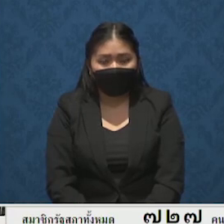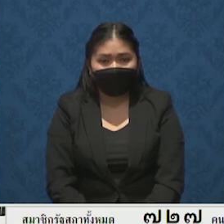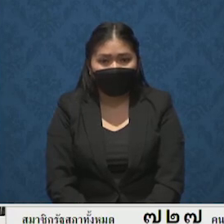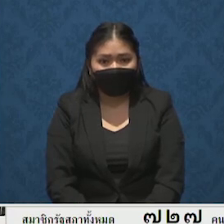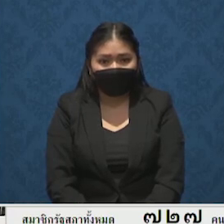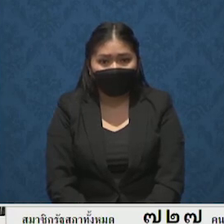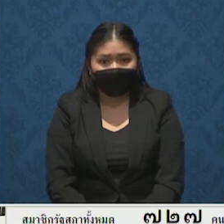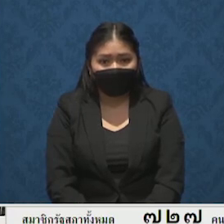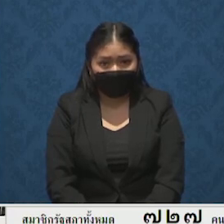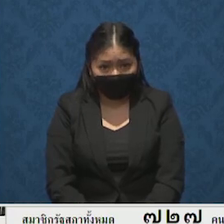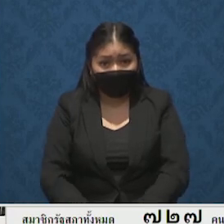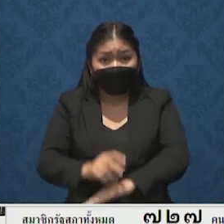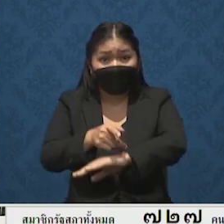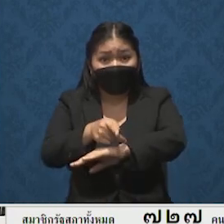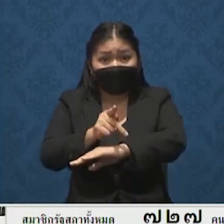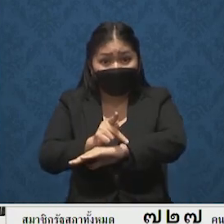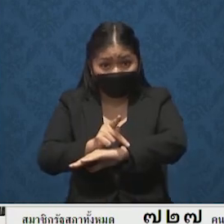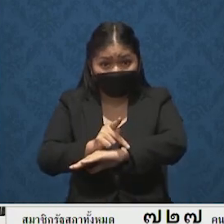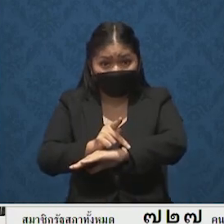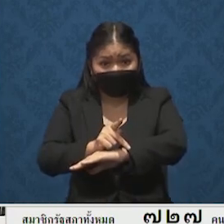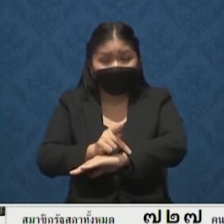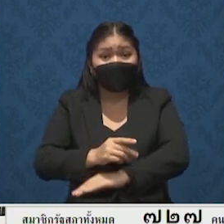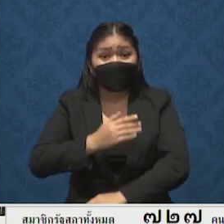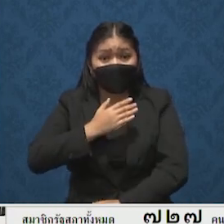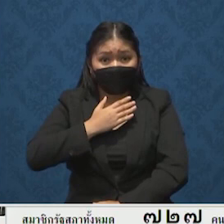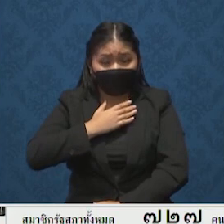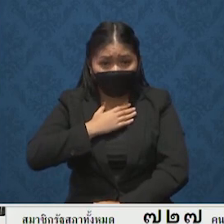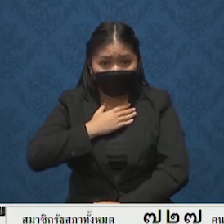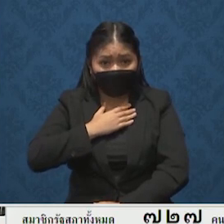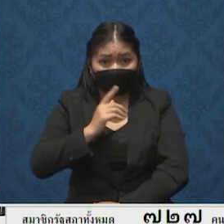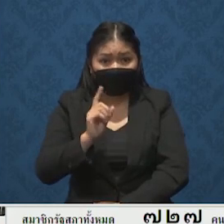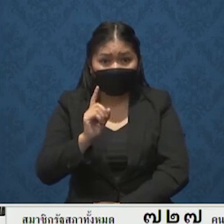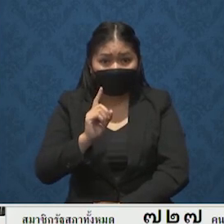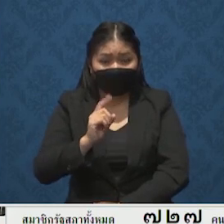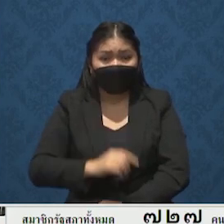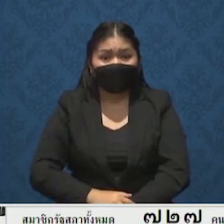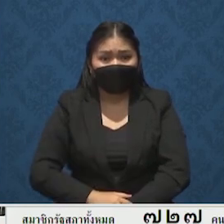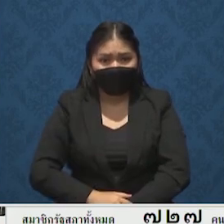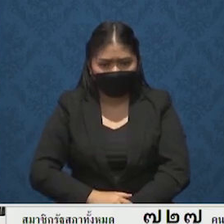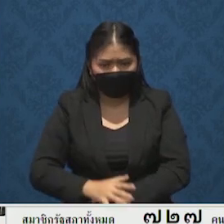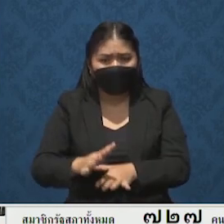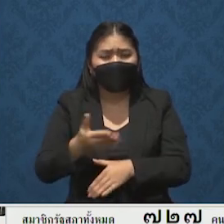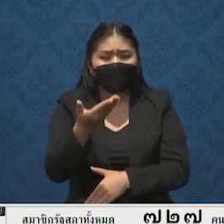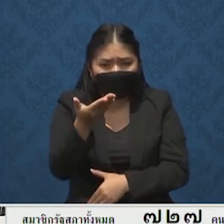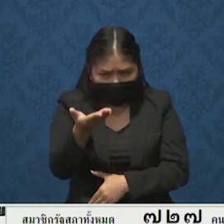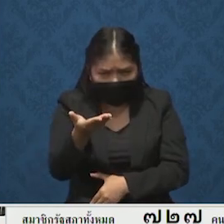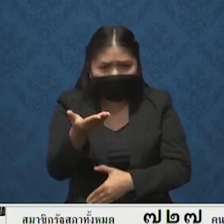เรียนท่านประธานครับท่านประธานครับ ครับผม ผมขอหารือท่านประธานครับ